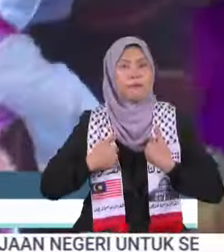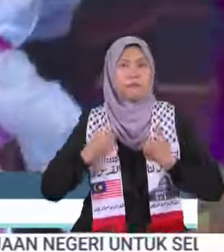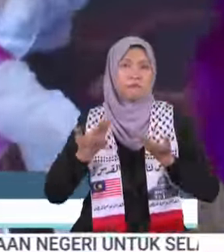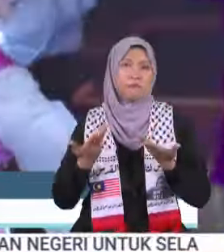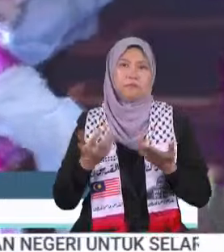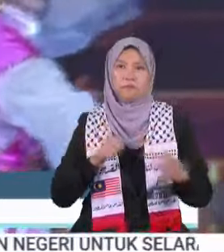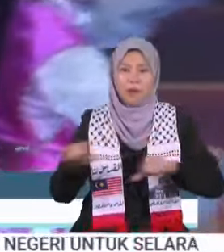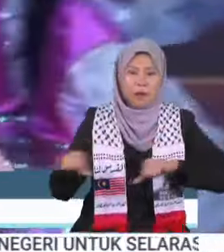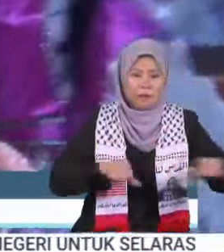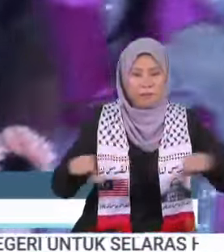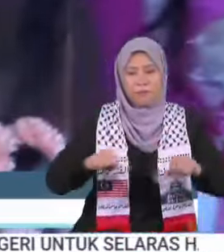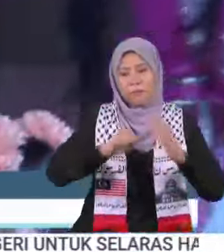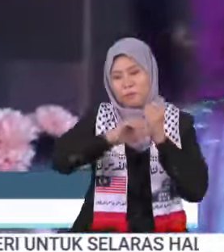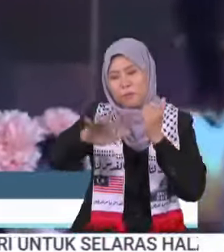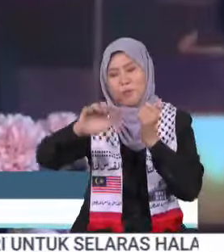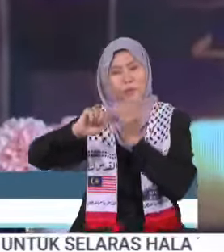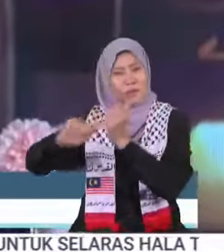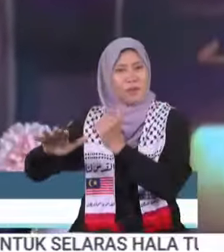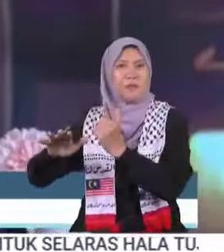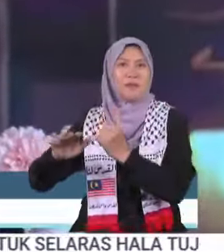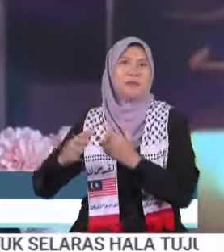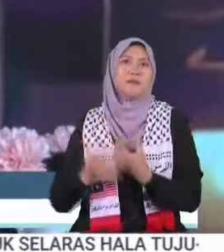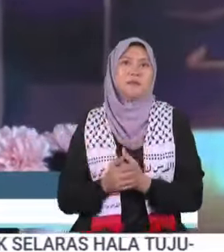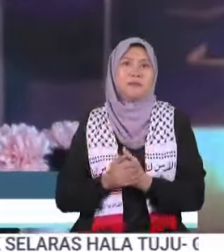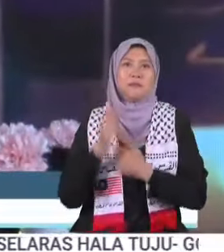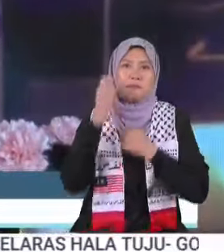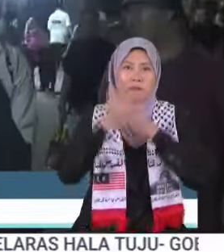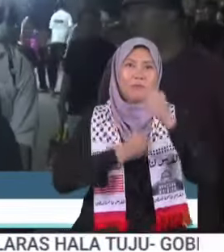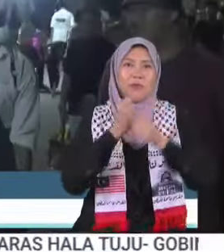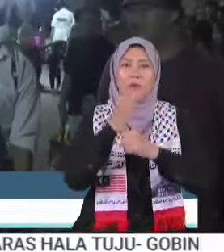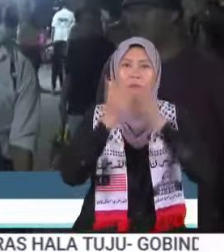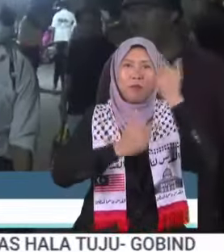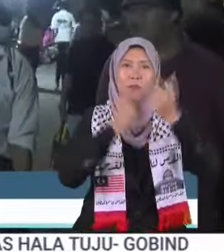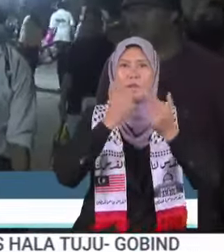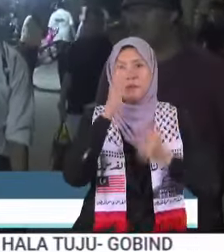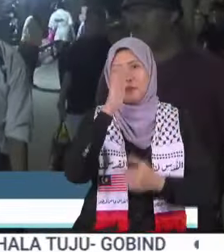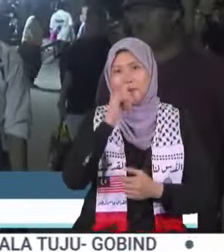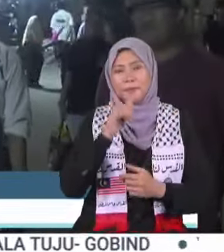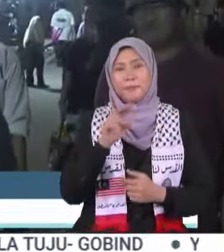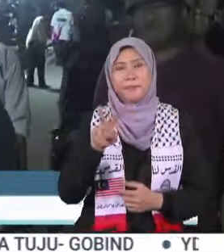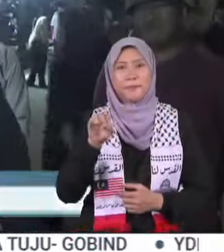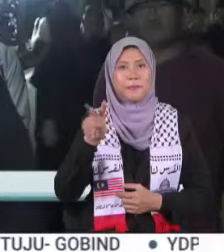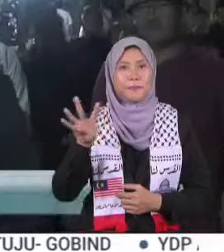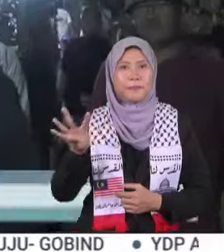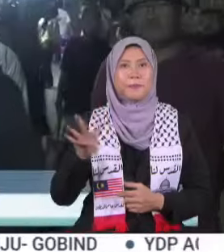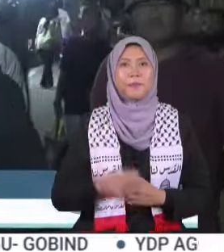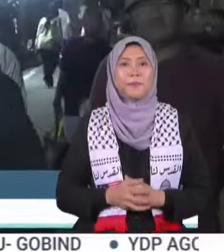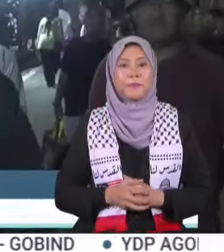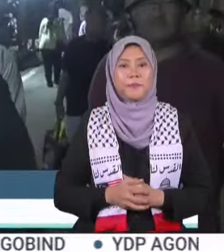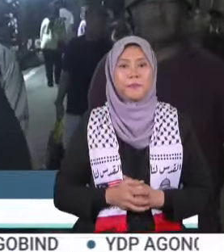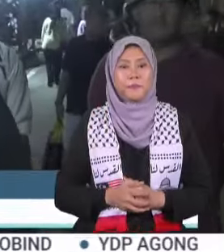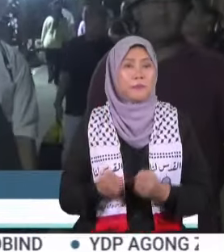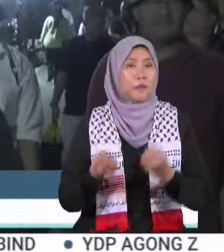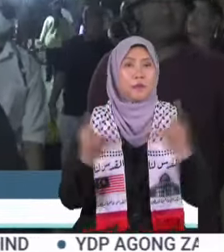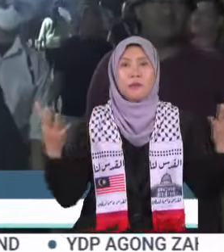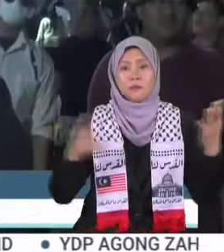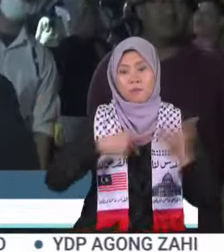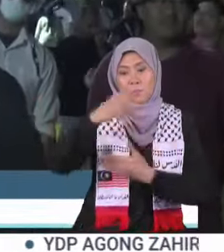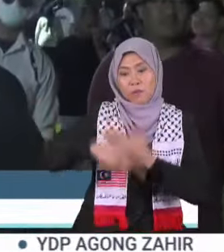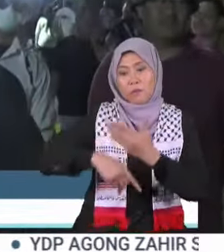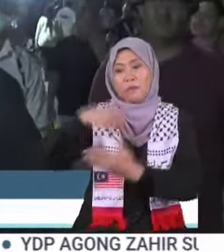merancakkan Lagi promosi tmm 2024 semestinyalah kita akan rangka lebih banyak lagi